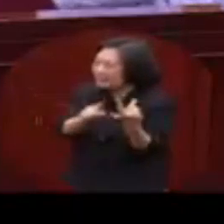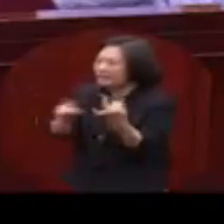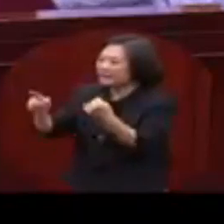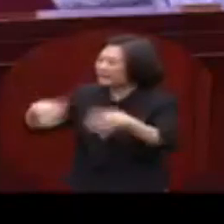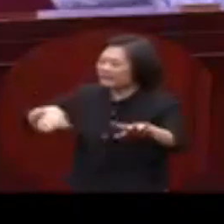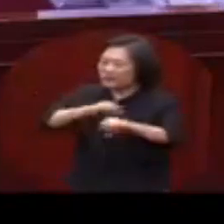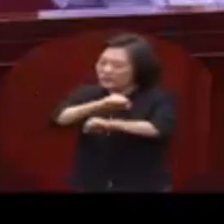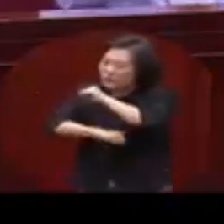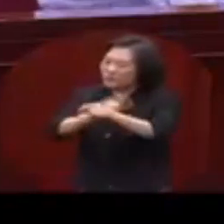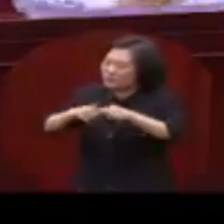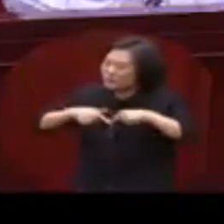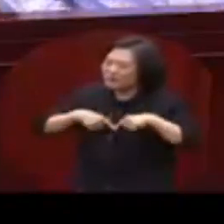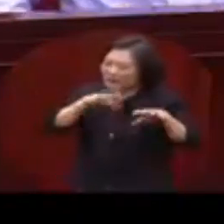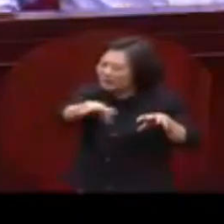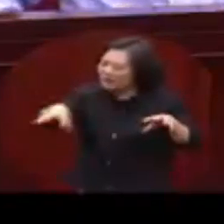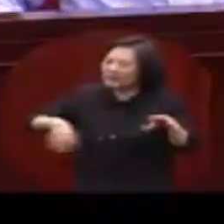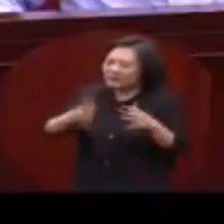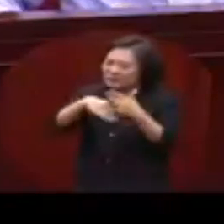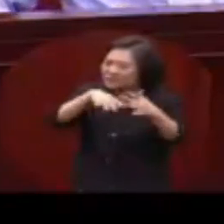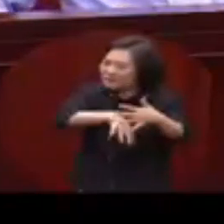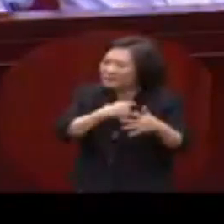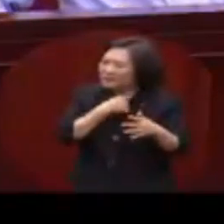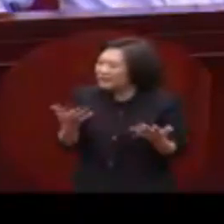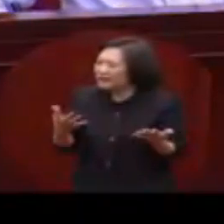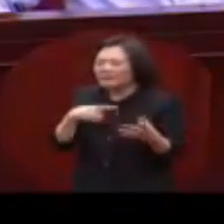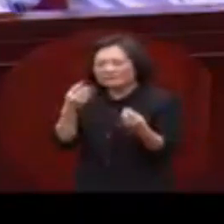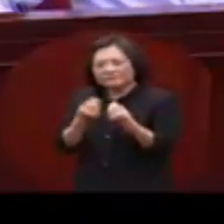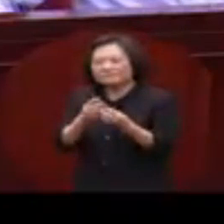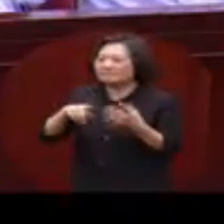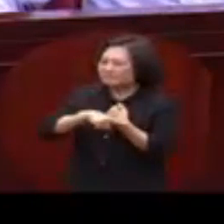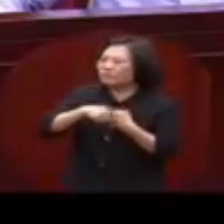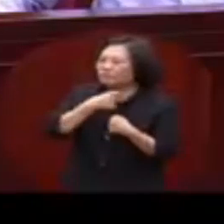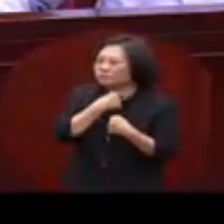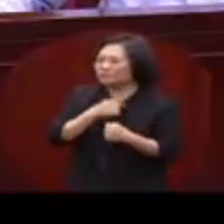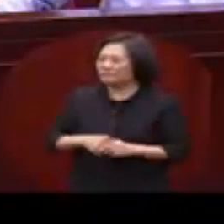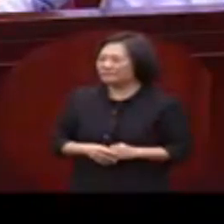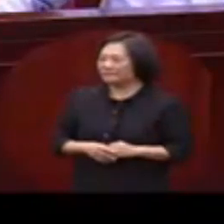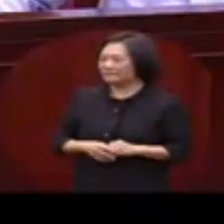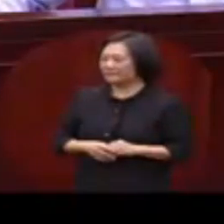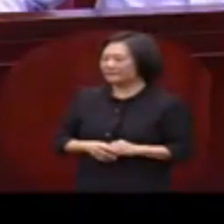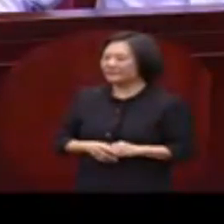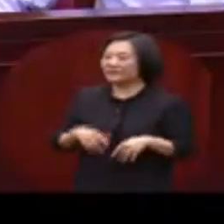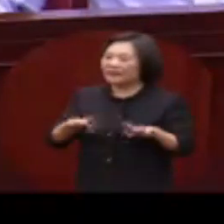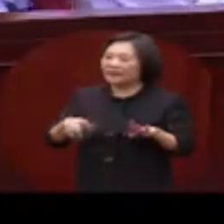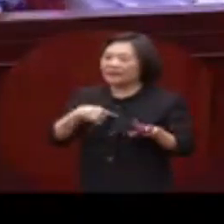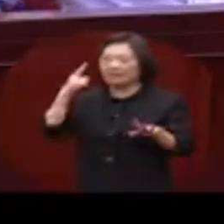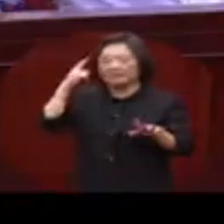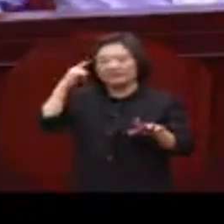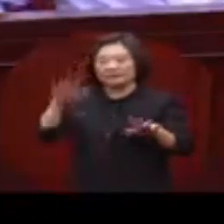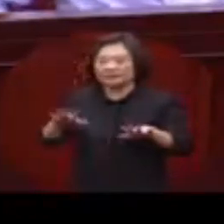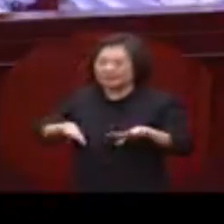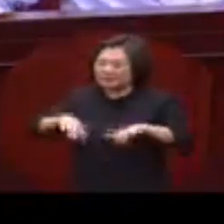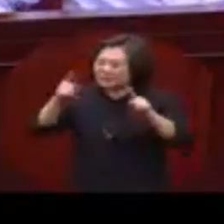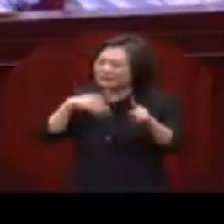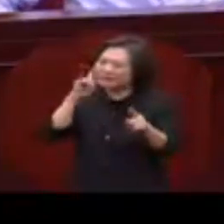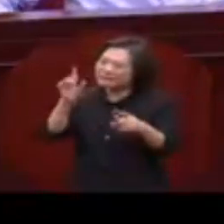间活动中心啦齁，到底要怎么设，一次想把它想进去。那凡事一定要有一个试验的地方，所以我们现在第一个就是孟